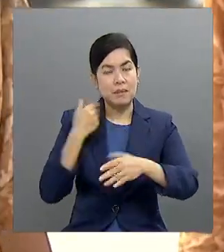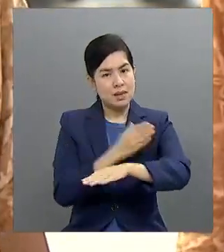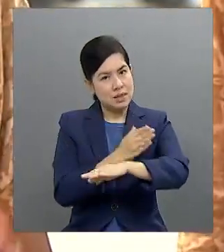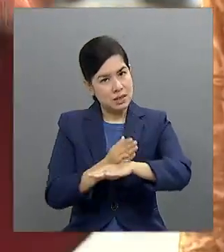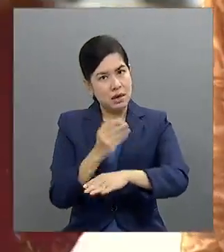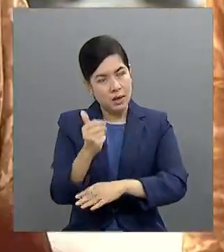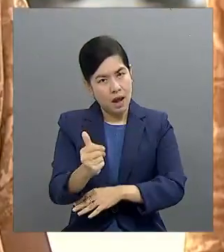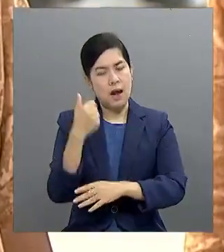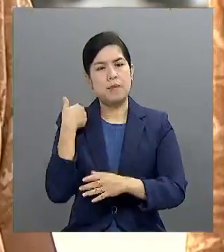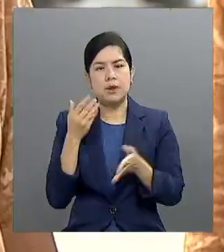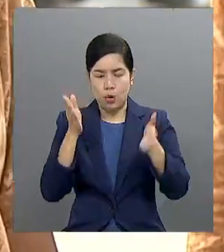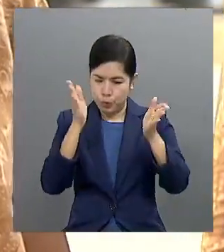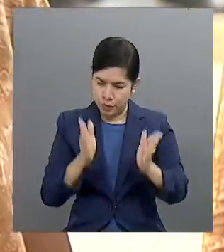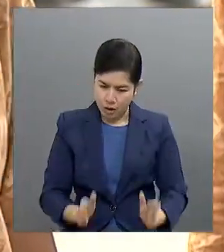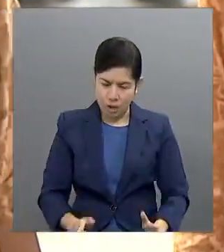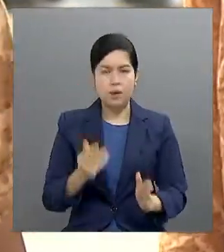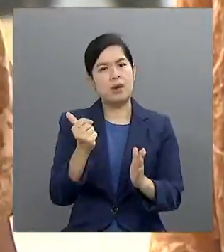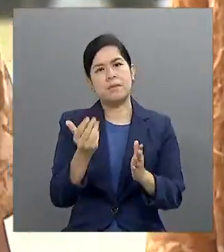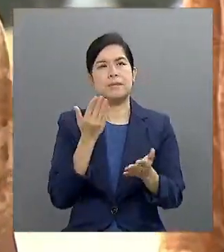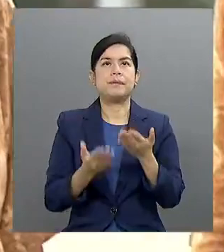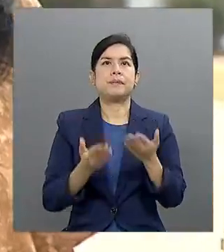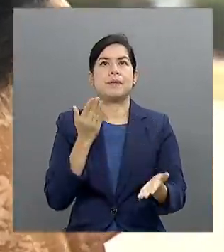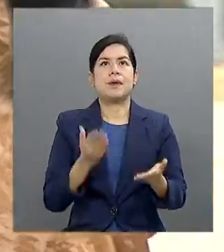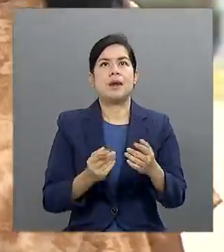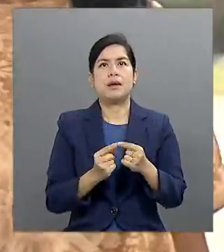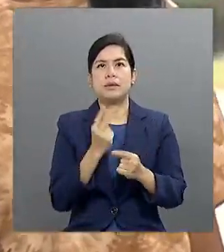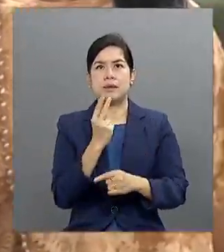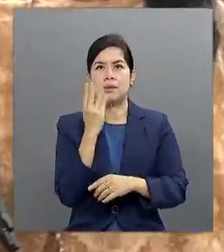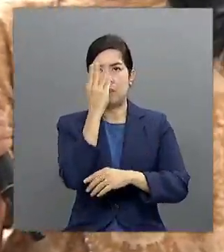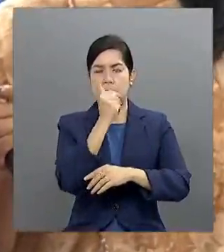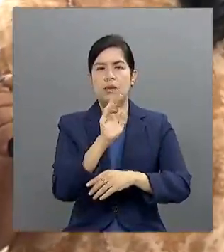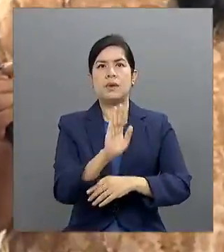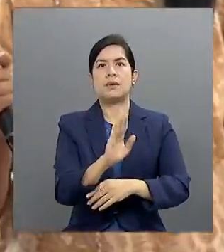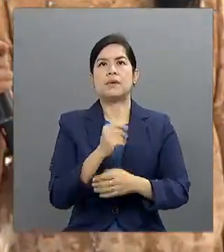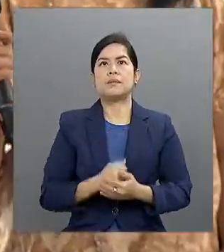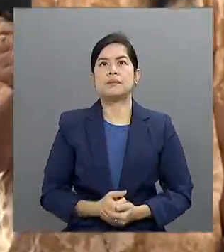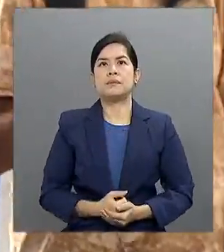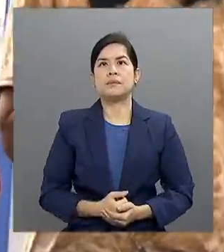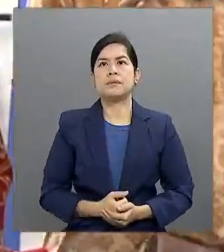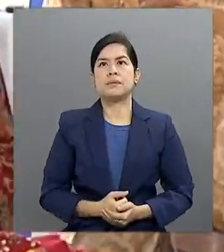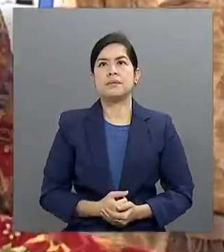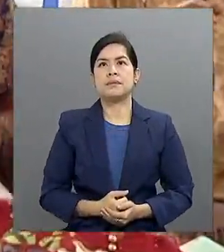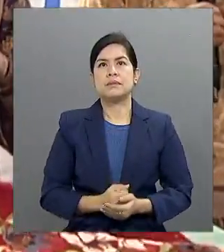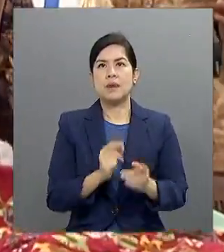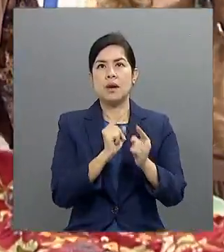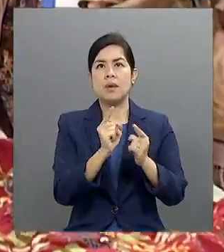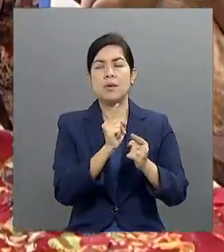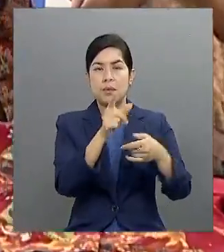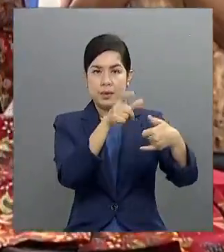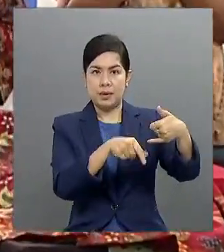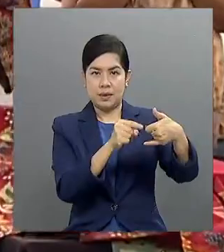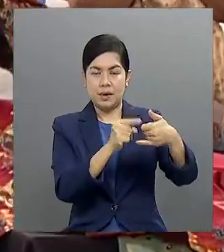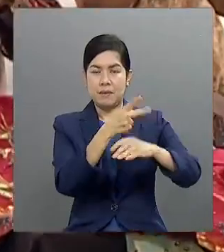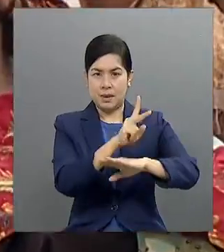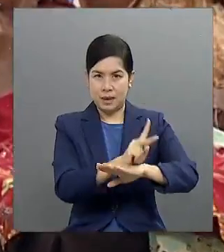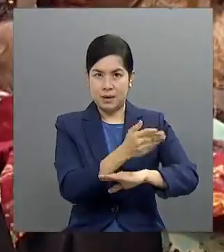อะค่ะ ค่ะเป็นผ้าปาเต้นะคะอีกหนึ่งความงดงามของจังหวัดภูเก็ตนั่นเองเดี๋ยวขออนุญาตกลับมาคุยกับคุณสมยศนิดนึงยังไงขอบพระคุณนะคะเวลาน้อย